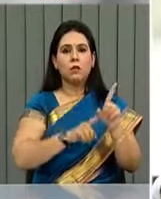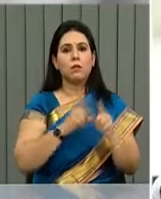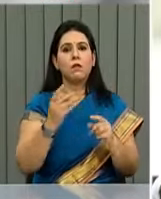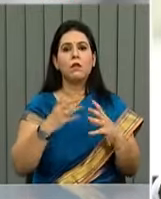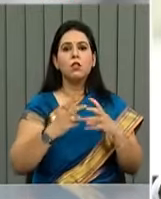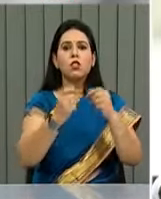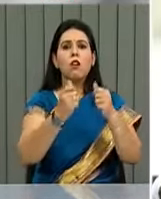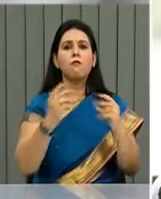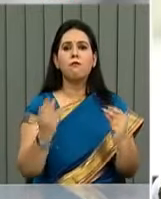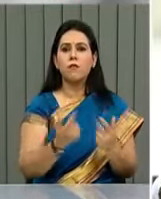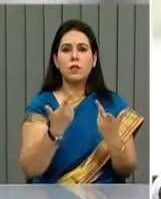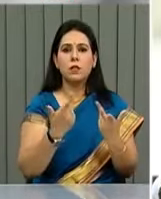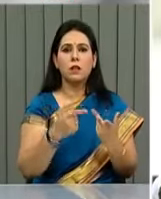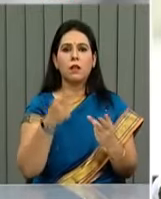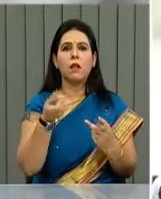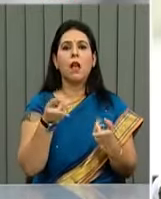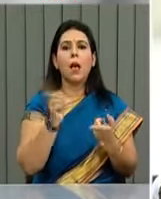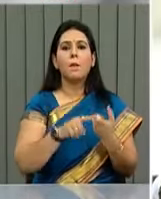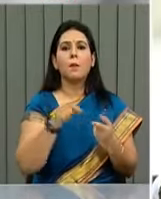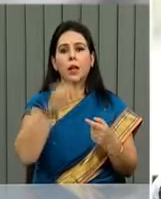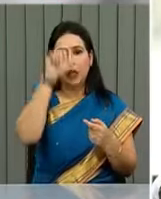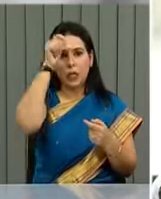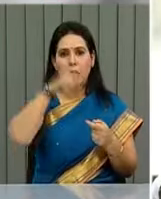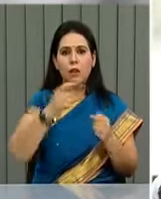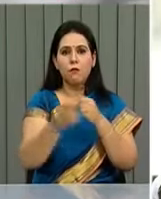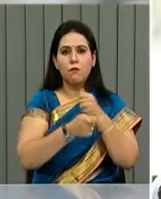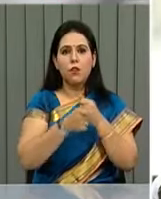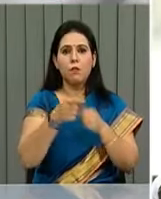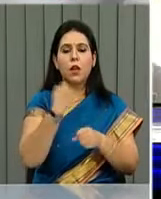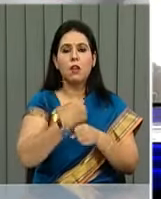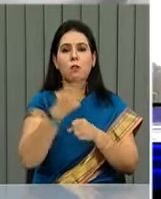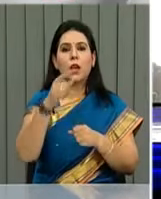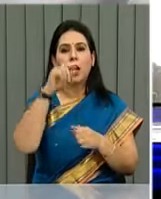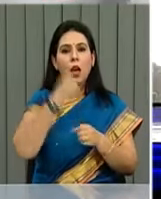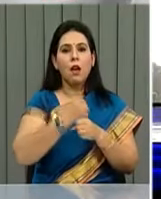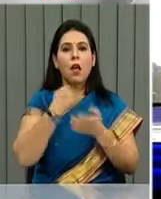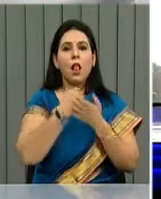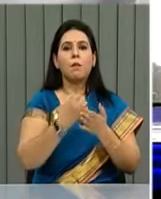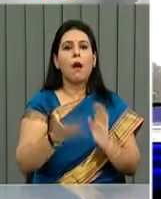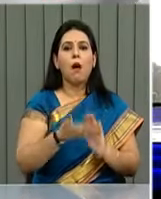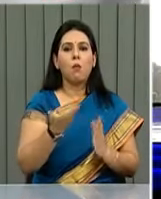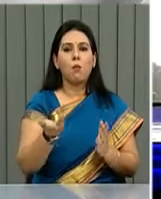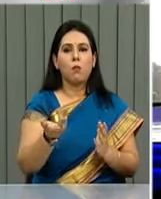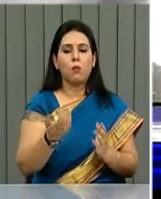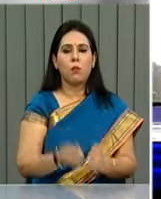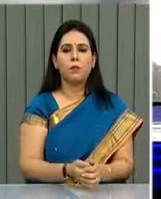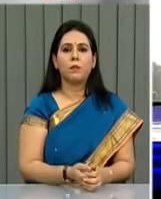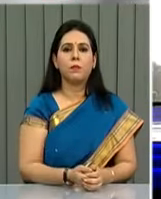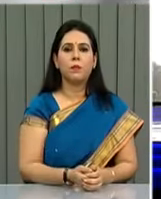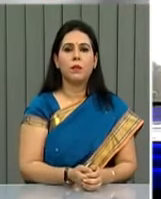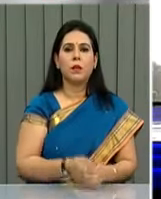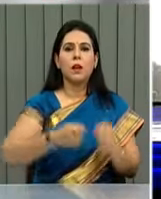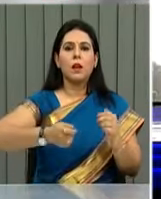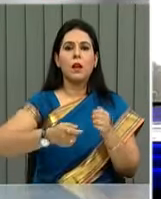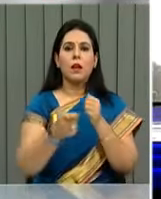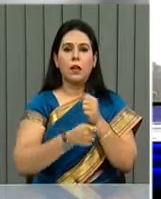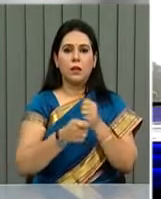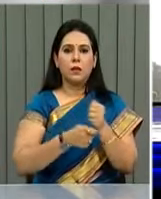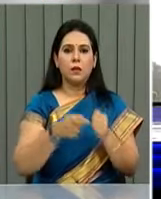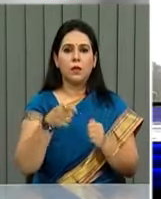सकता, मगर तब भी भारतीय किसान के लिए इस सरकार ने क्या किया है? देखिए, आपको कृषि क्षेत्र में गाँव